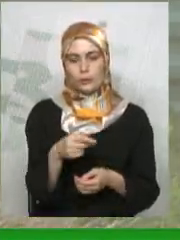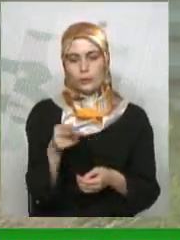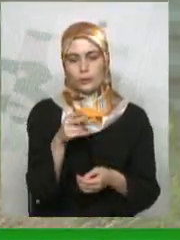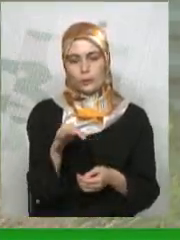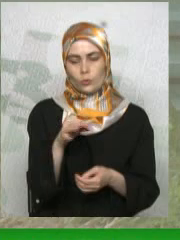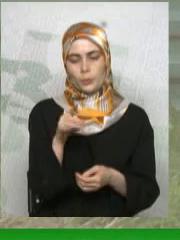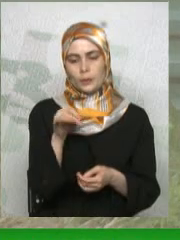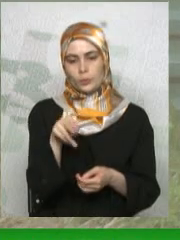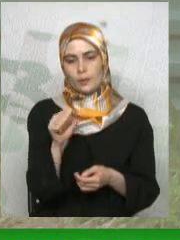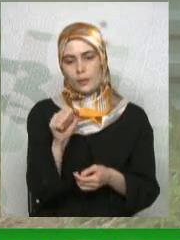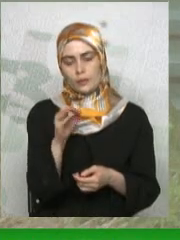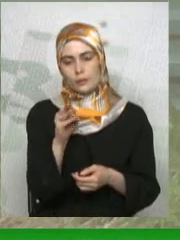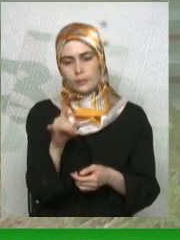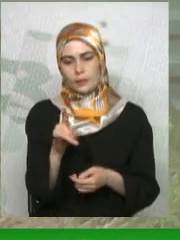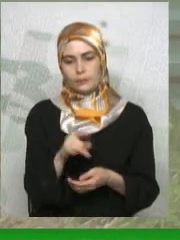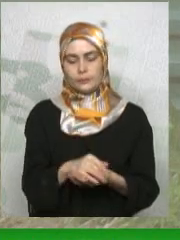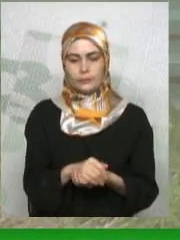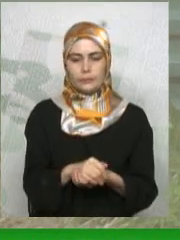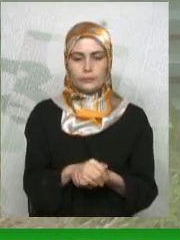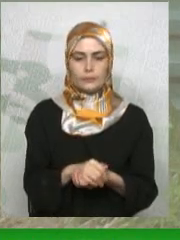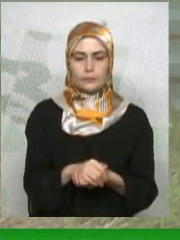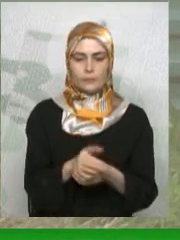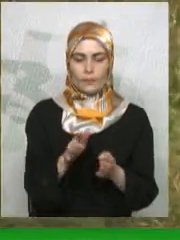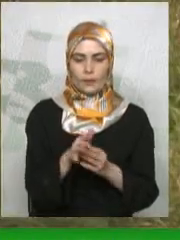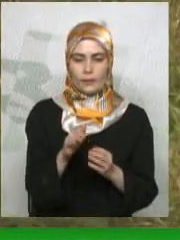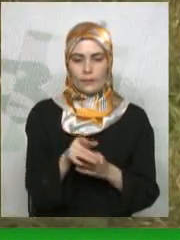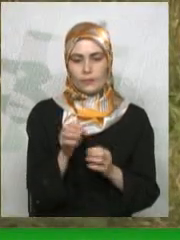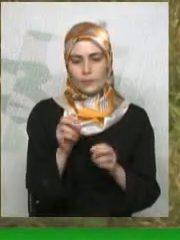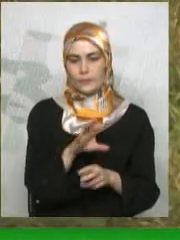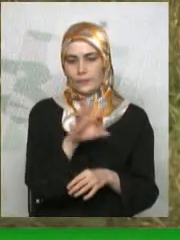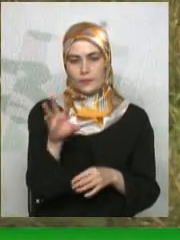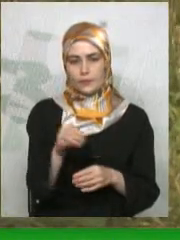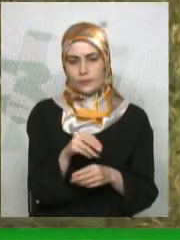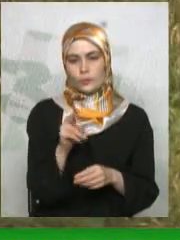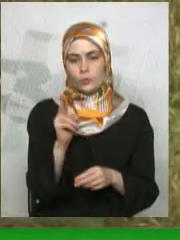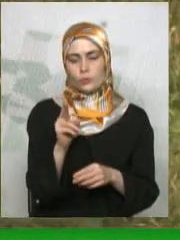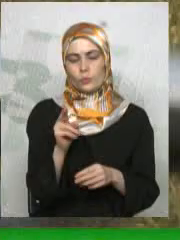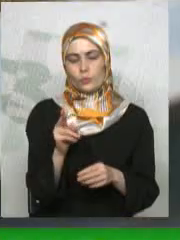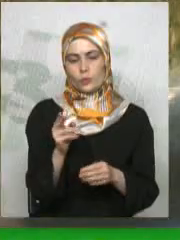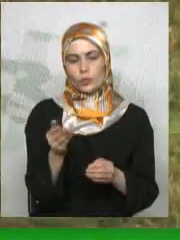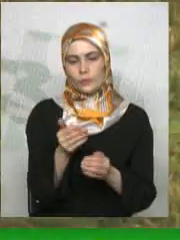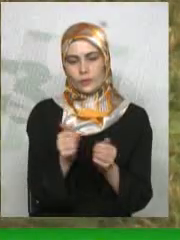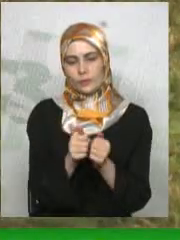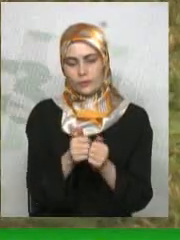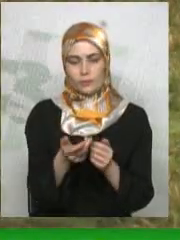приступов астмы. Под раздачу вредного воздействия амброзии попадают все, кто оказался в